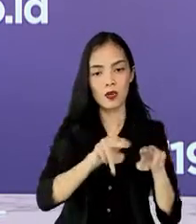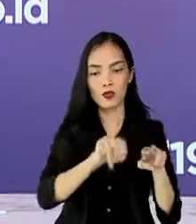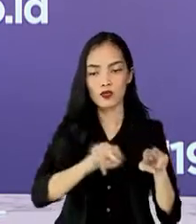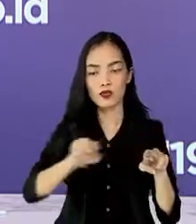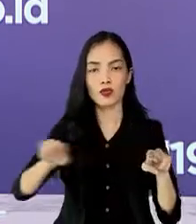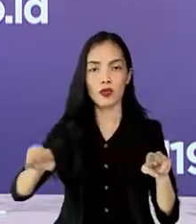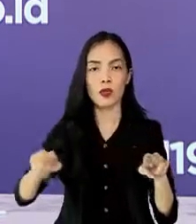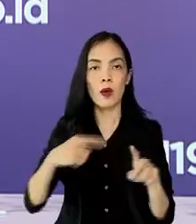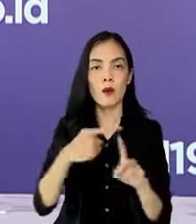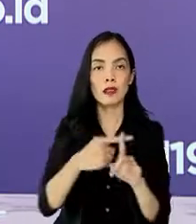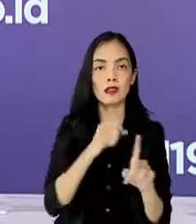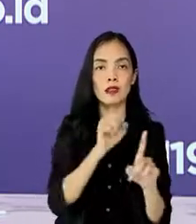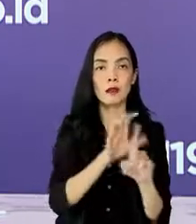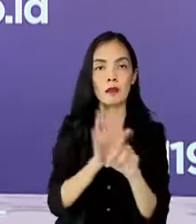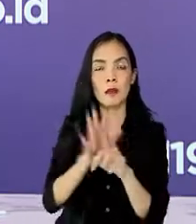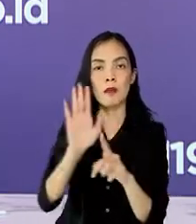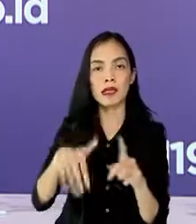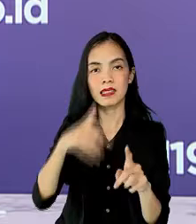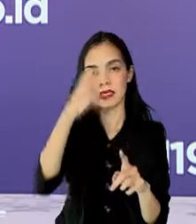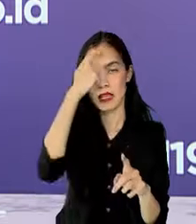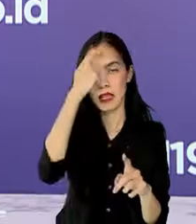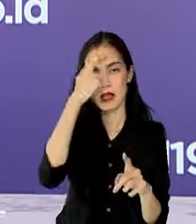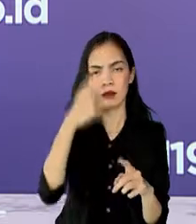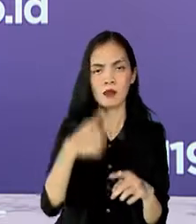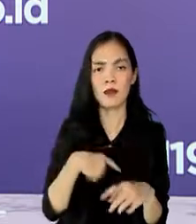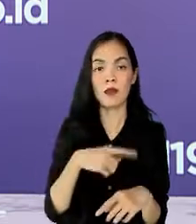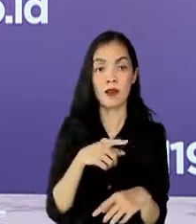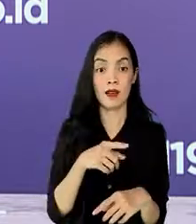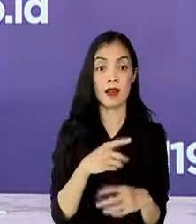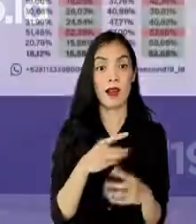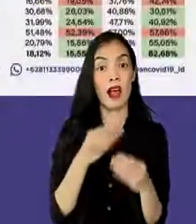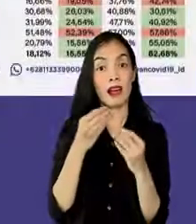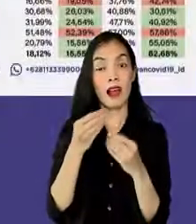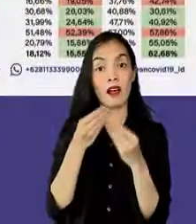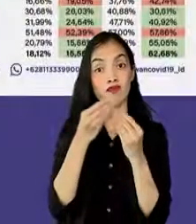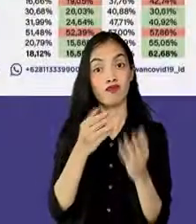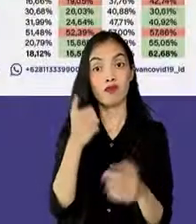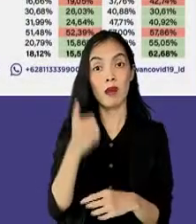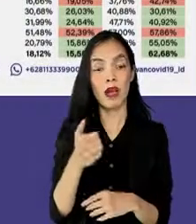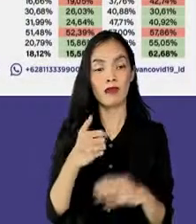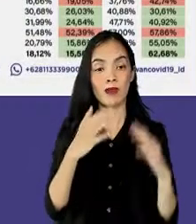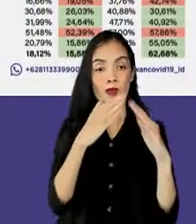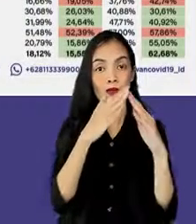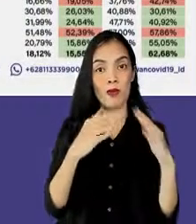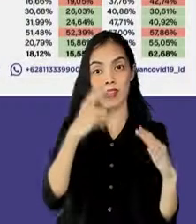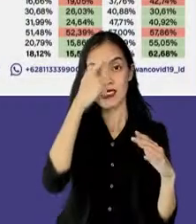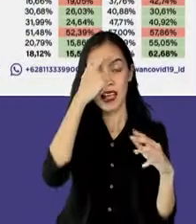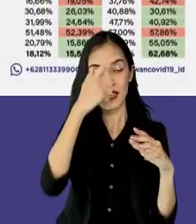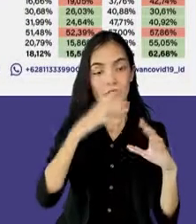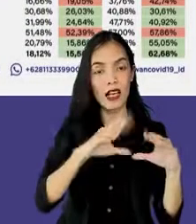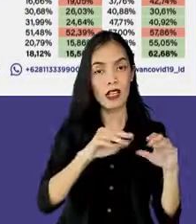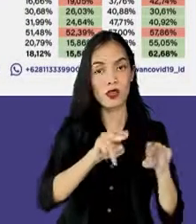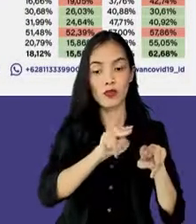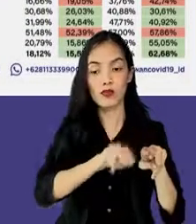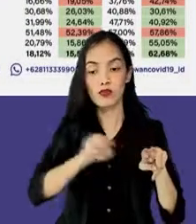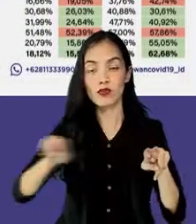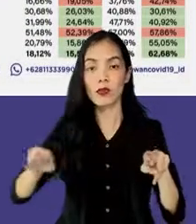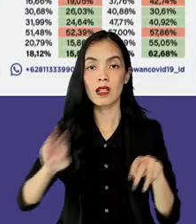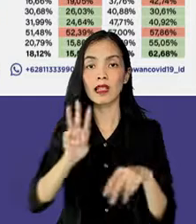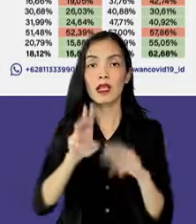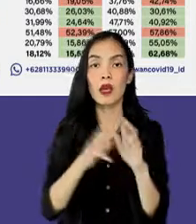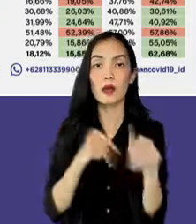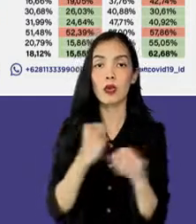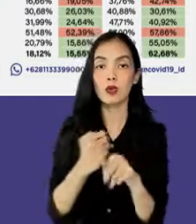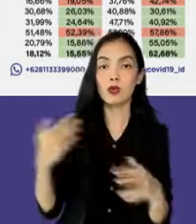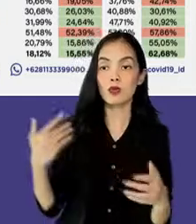baik yang melengkapi sebelumnya bahwa persentase terisi and tempat tidur isolasi atau berminggu and selama tiga minggu terakhir